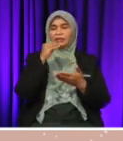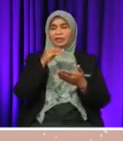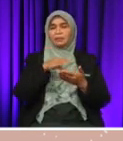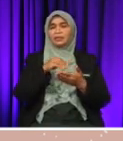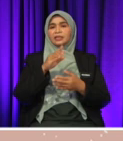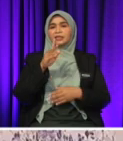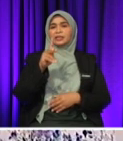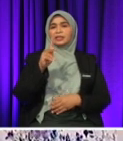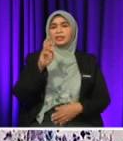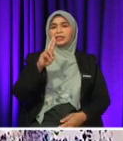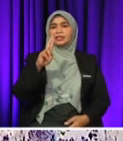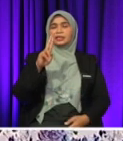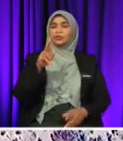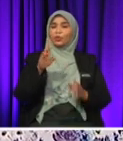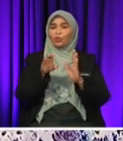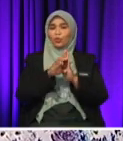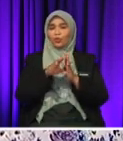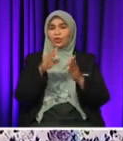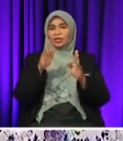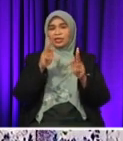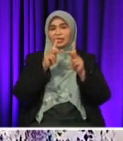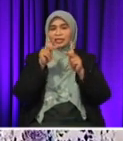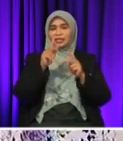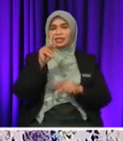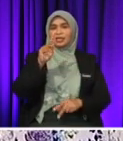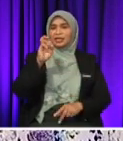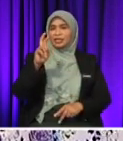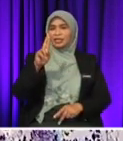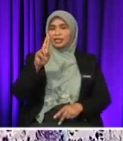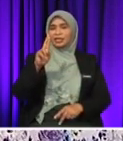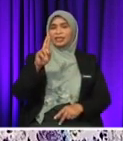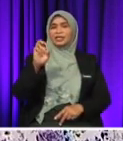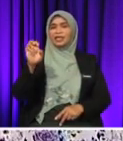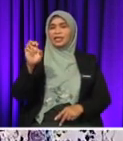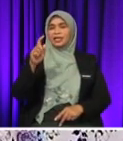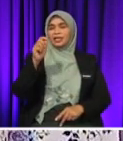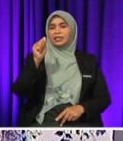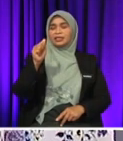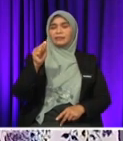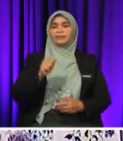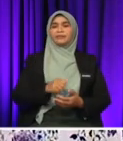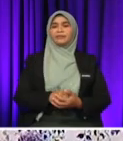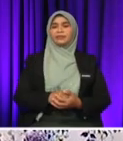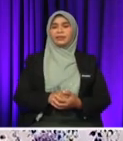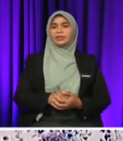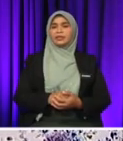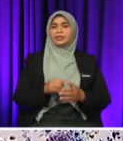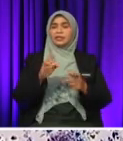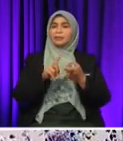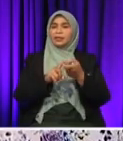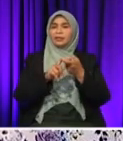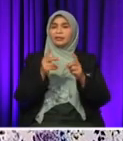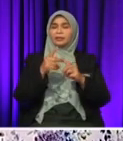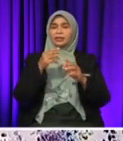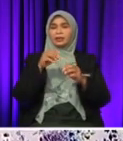kriteria kerite itu adalah unit bunyi tetapi unik-bunyi ini diistimewanya dia bergantung kepada patah perkataan